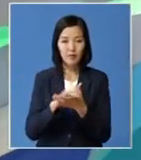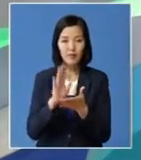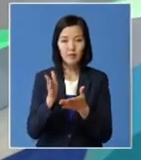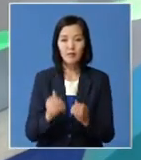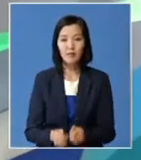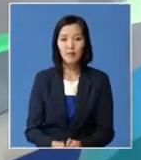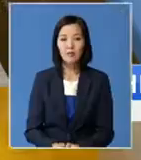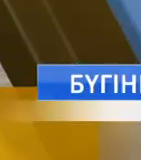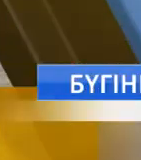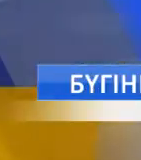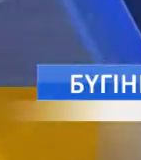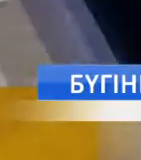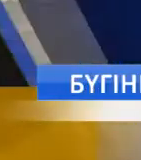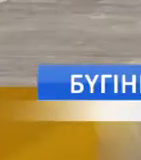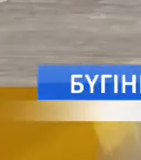аңдатпа.